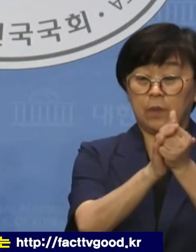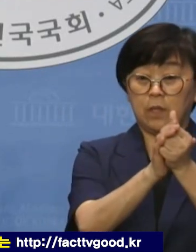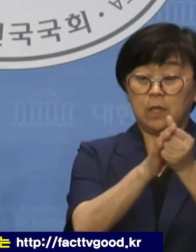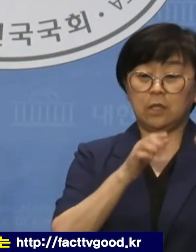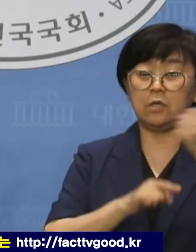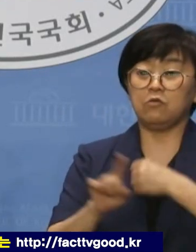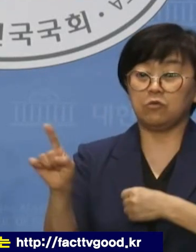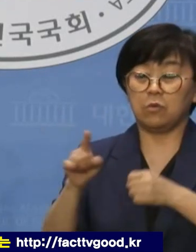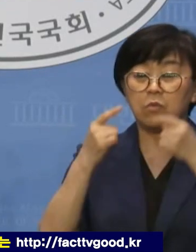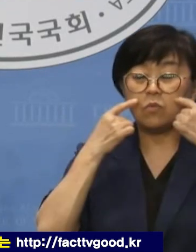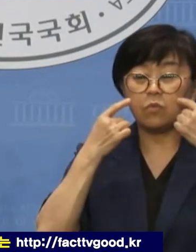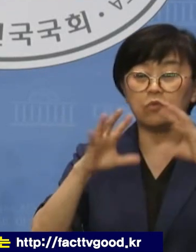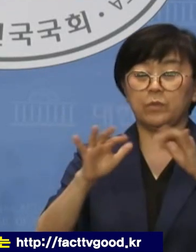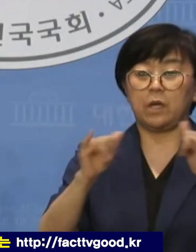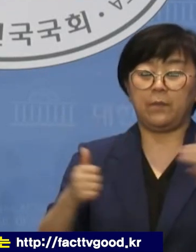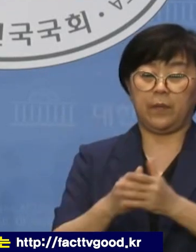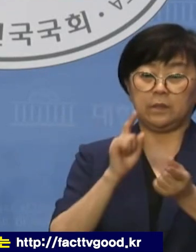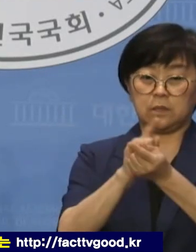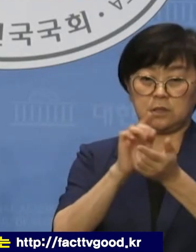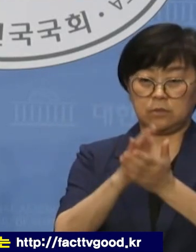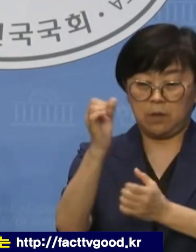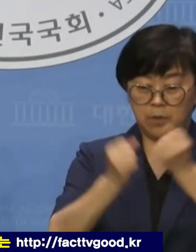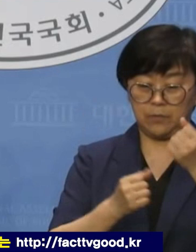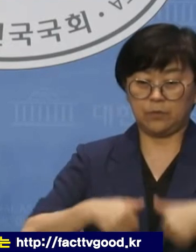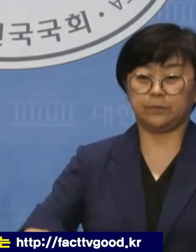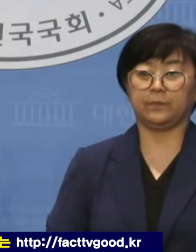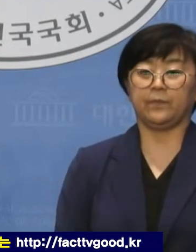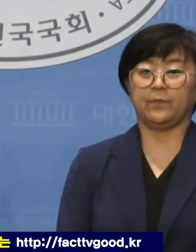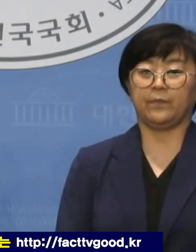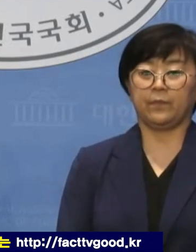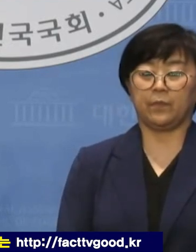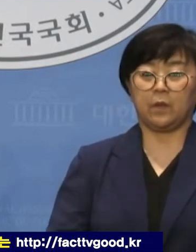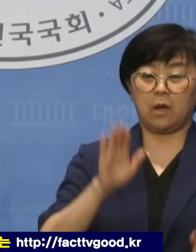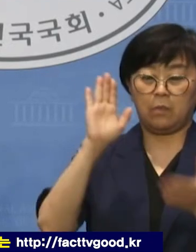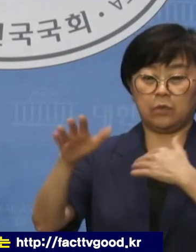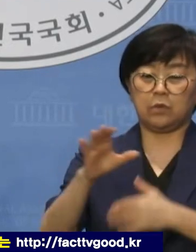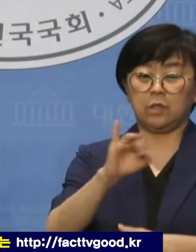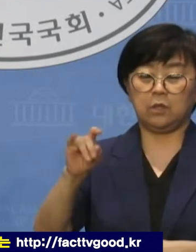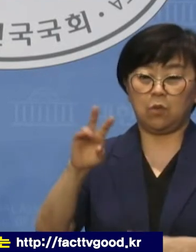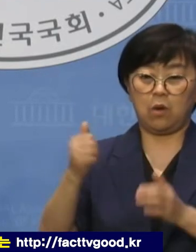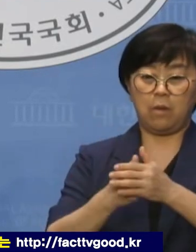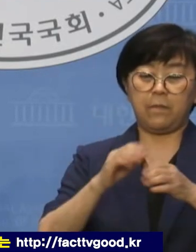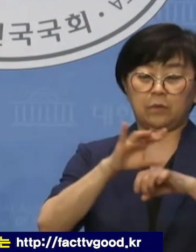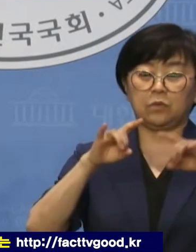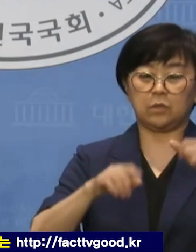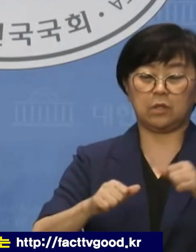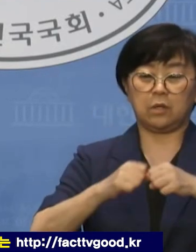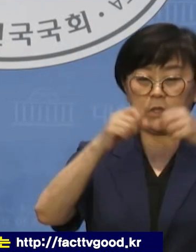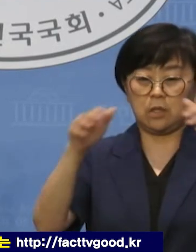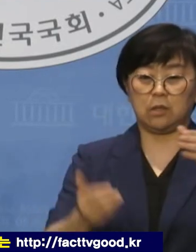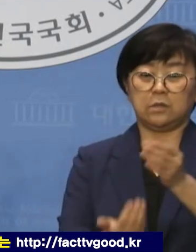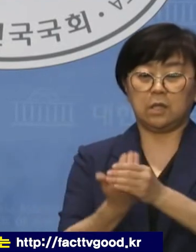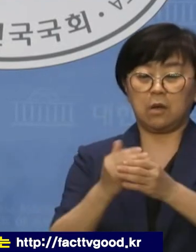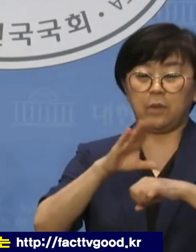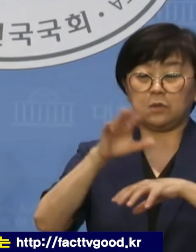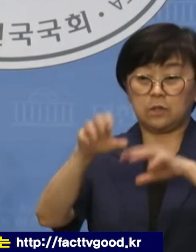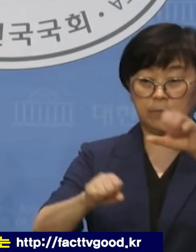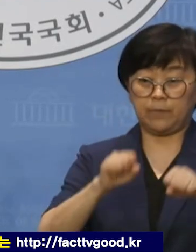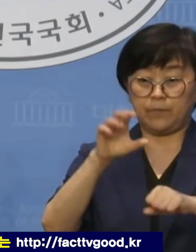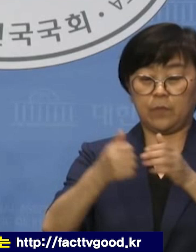방통위원장을 임명한 이유를 국민 앞에 직접 설명하십시오. 앞으로 이동관 방통위원장 체제에서 벌어질